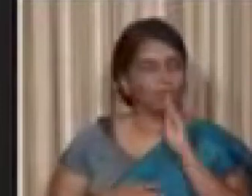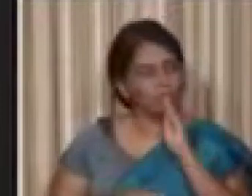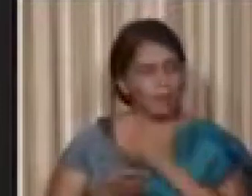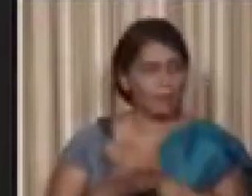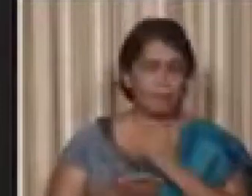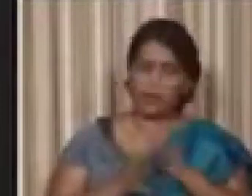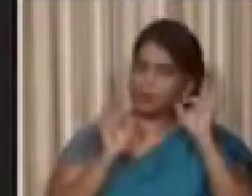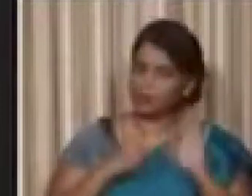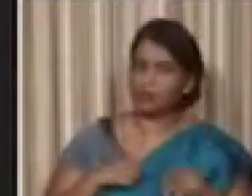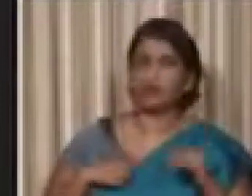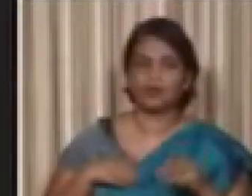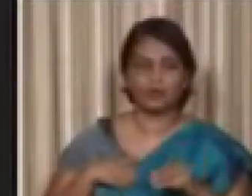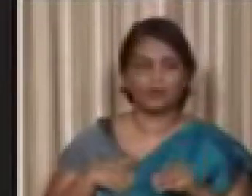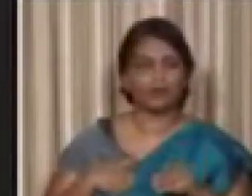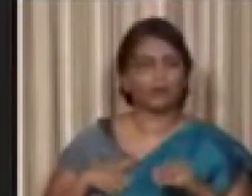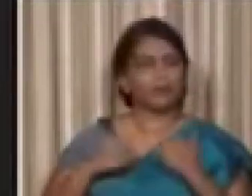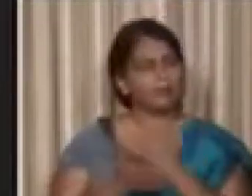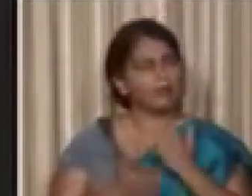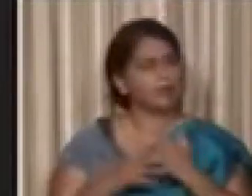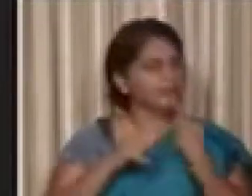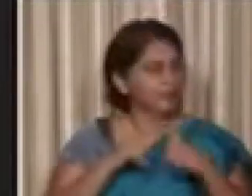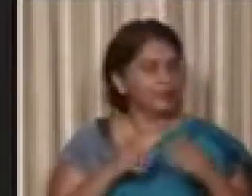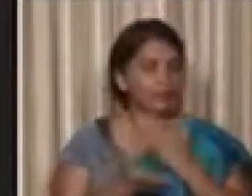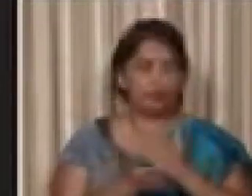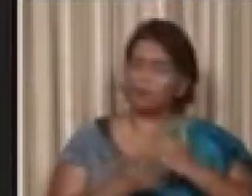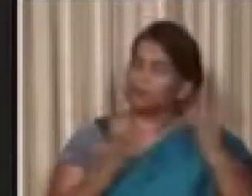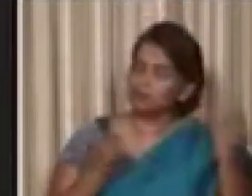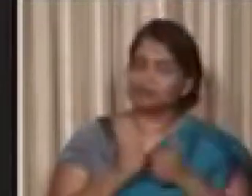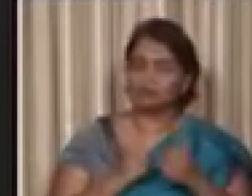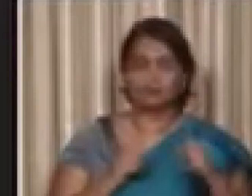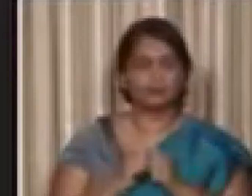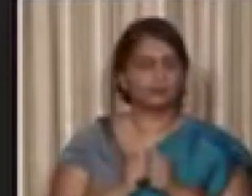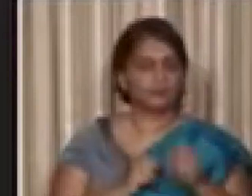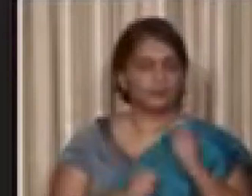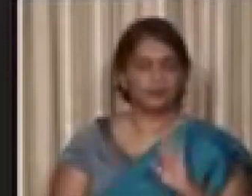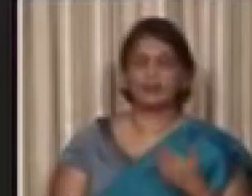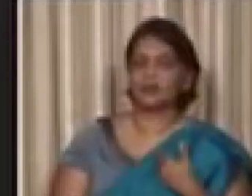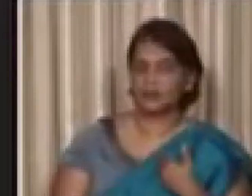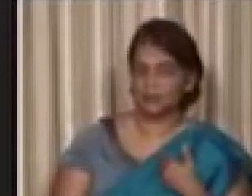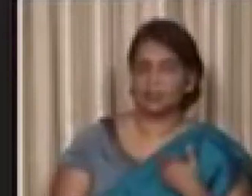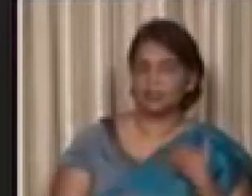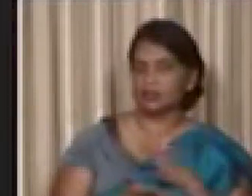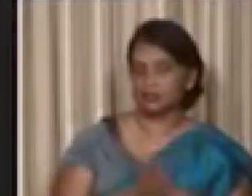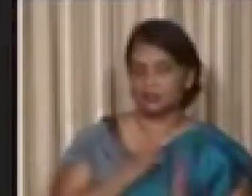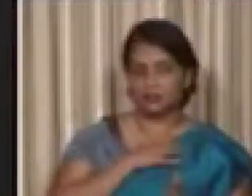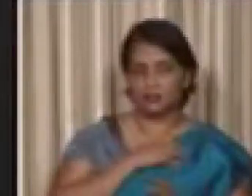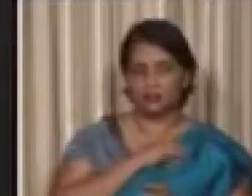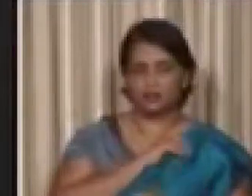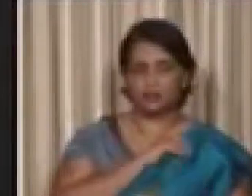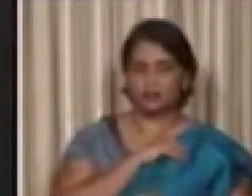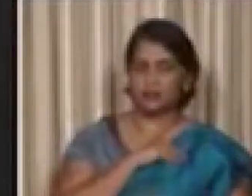නොකර හිටියනම් බාධා විතරමයි ඇති උනේ. බාධා කිරීම මැද්දේ හරි මේ තත්ත්වෙට ගෙන අපේක පිළිබඳව අපි සතුටු වෙන්න ඕන. Thank